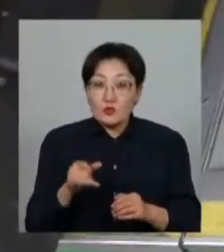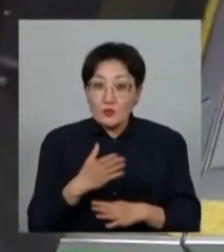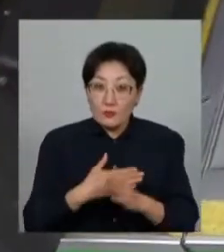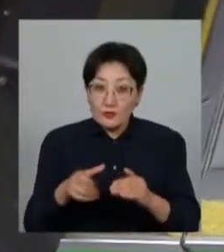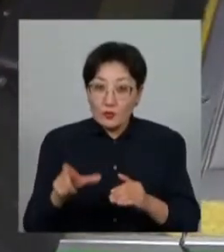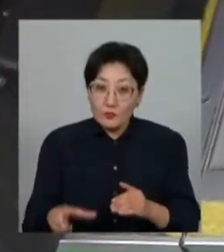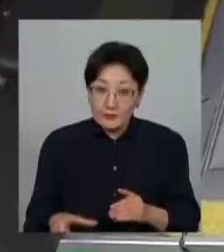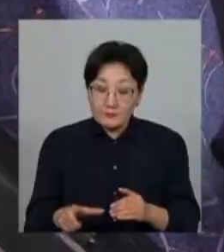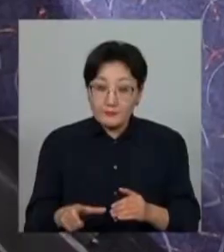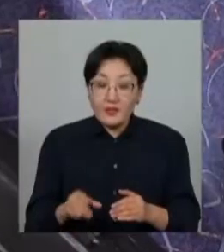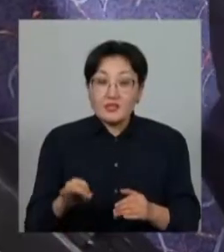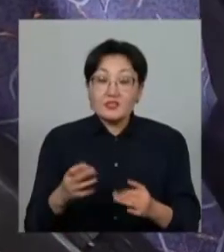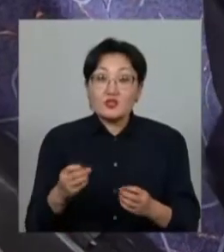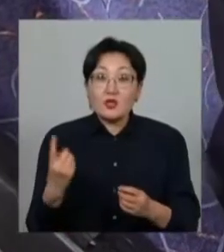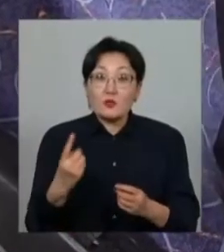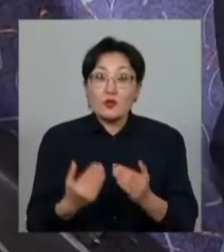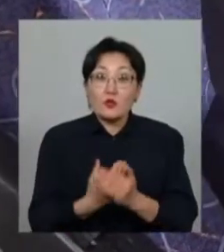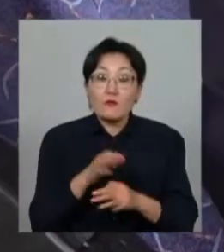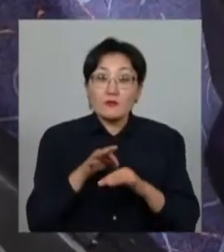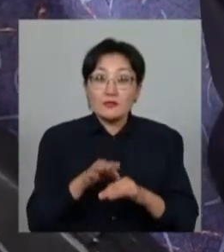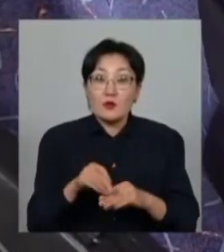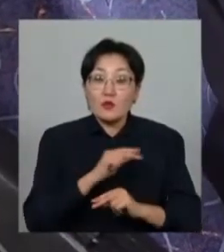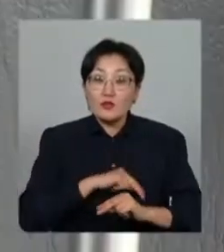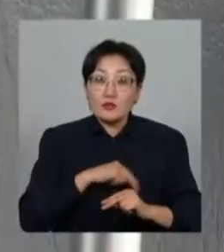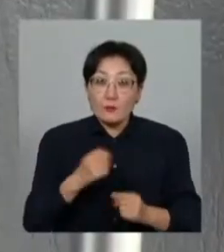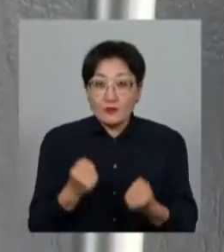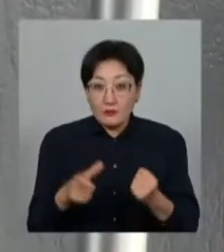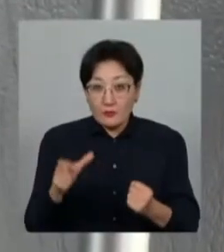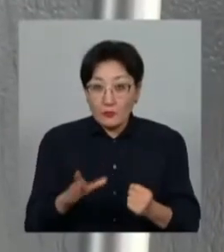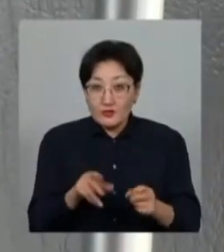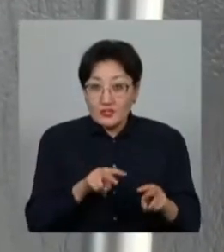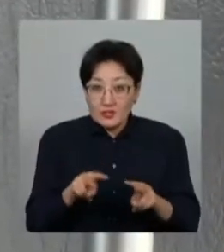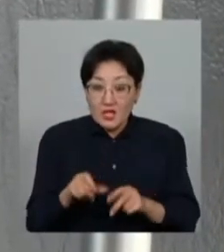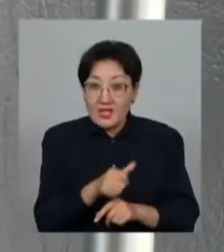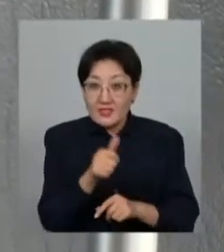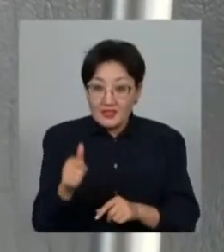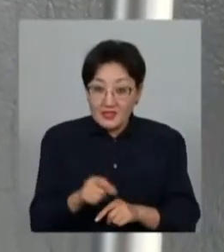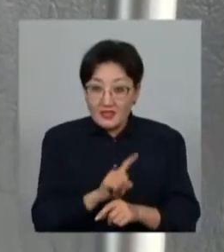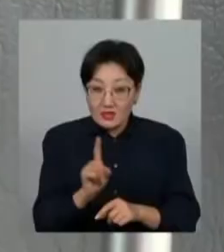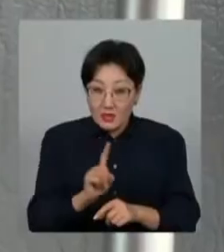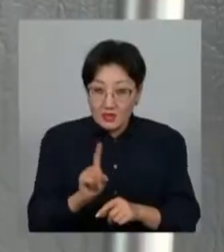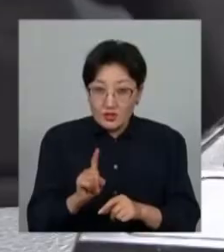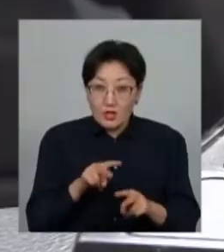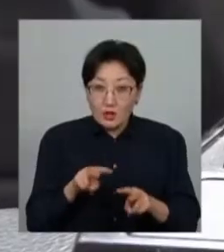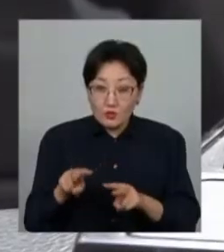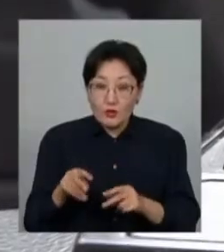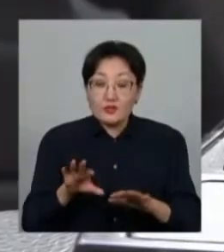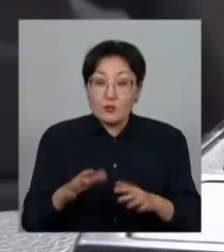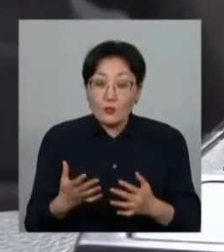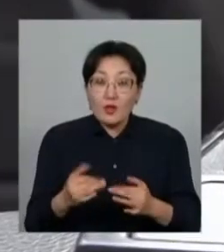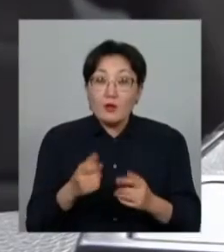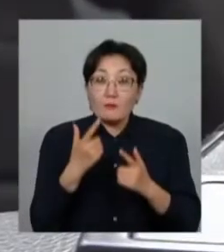ограниченными возможностями. Есть еще одно нововведение. За работой водителя будет следить датчик контроля за усталостью. Умный прибор